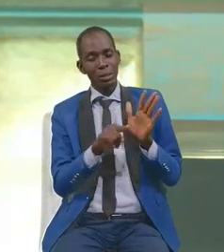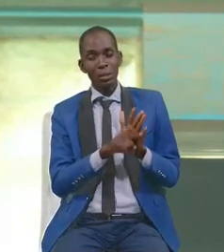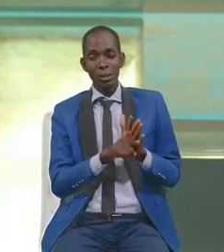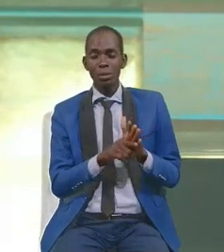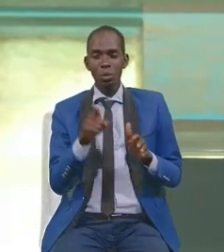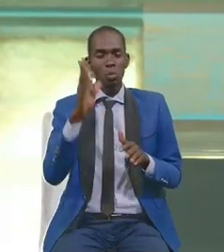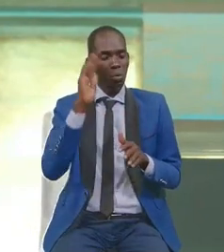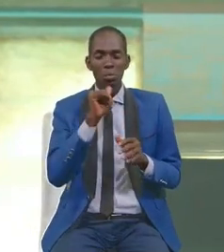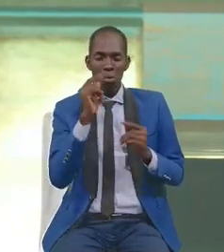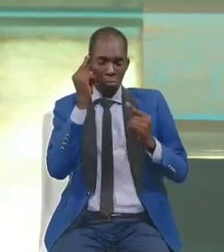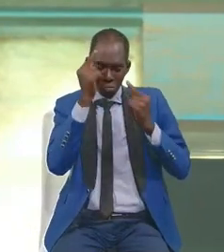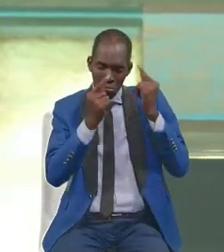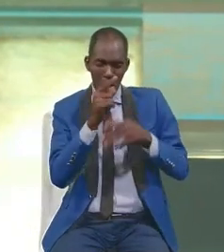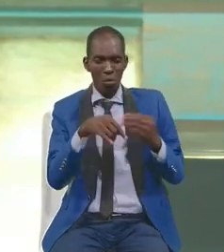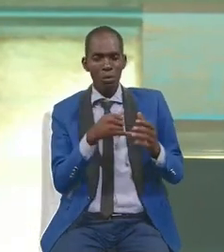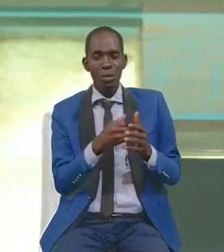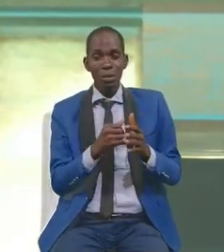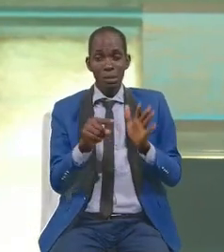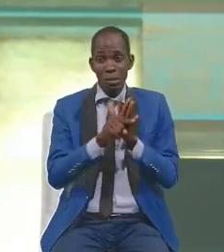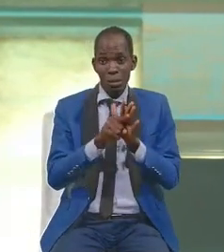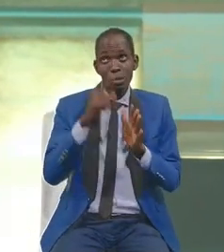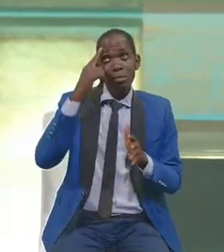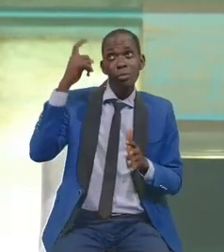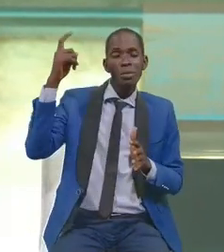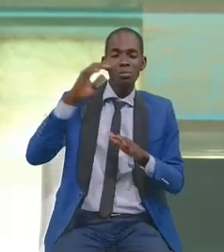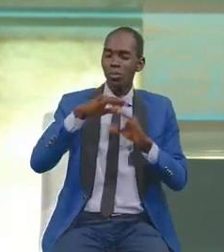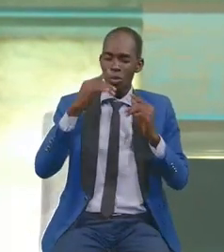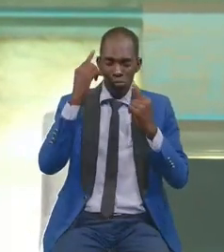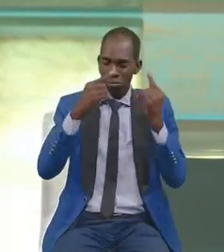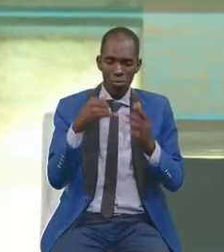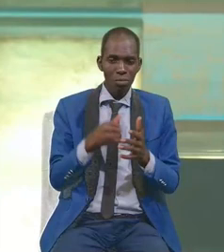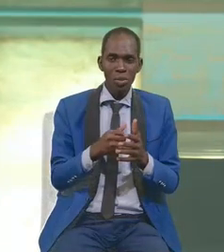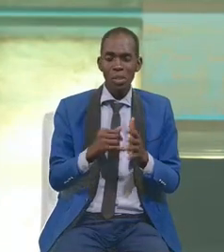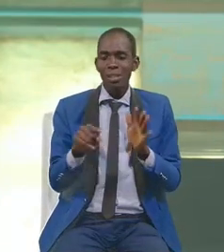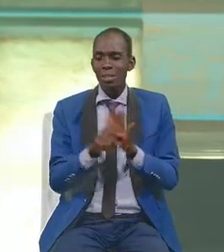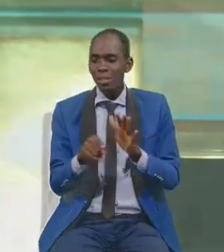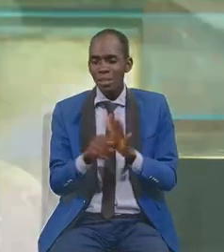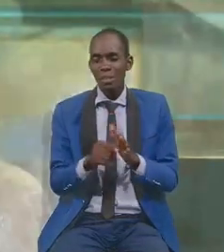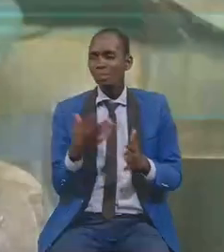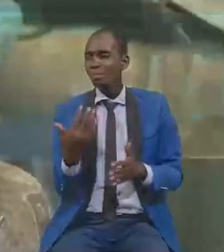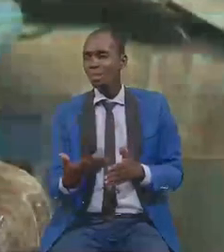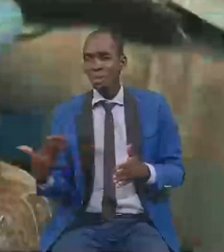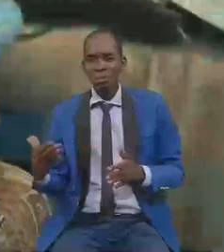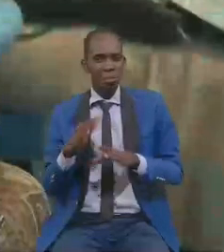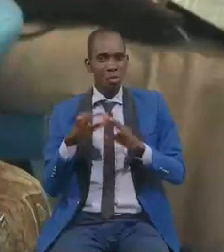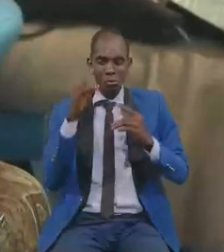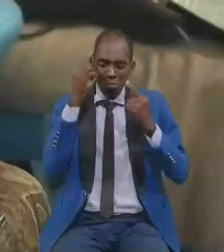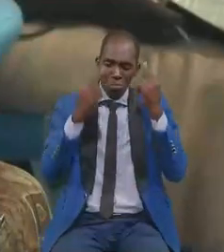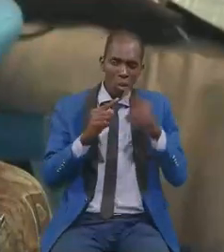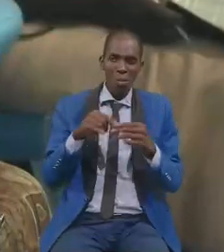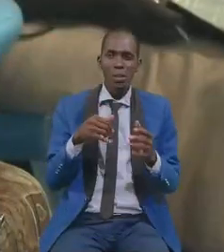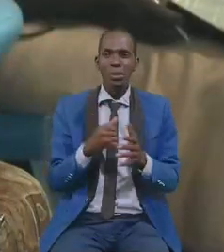considérer. Vous n'allez pas considérer les rêves négatifs, les sentiments négatifs, les situations